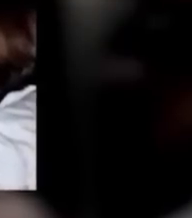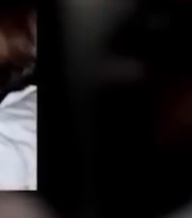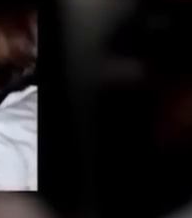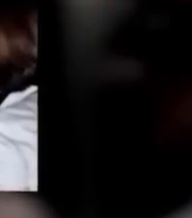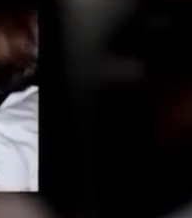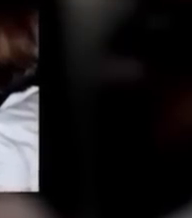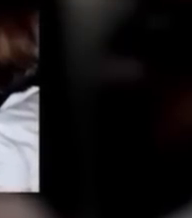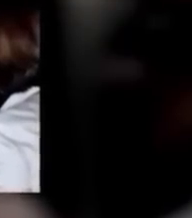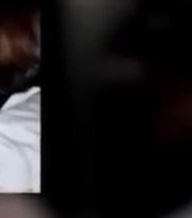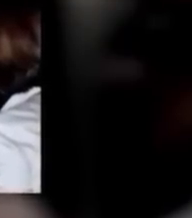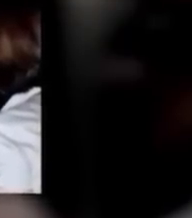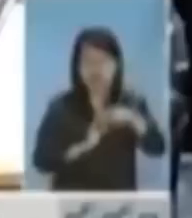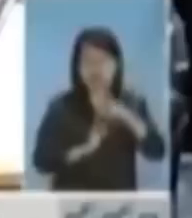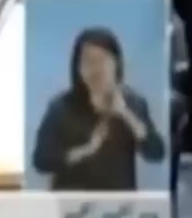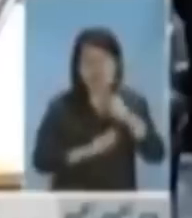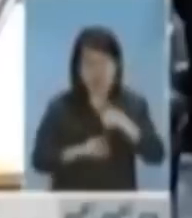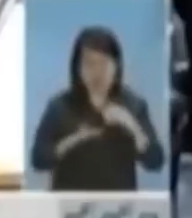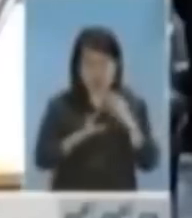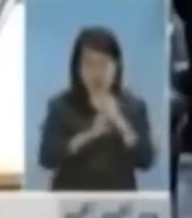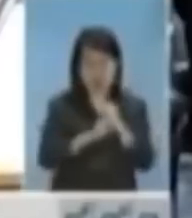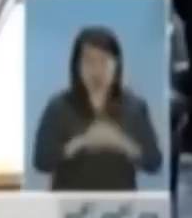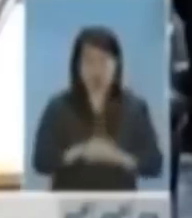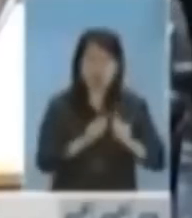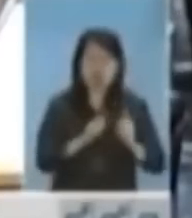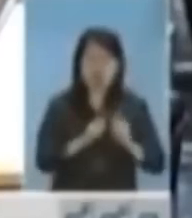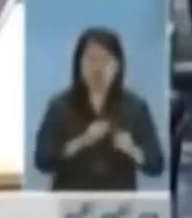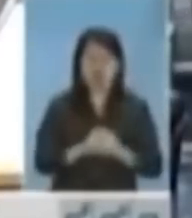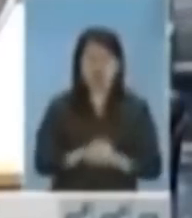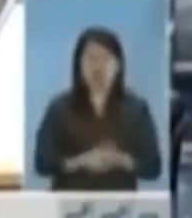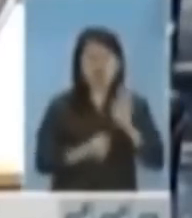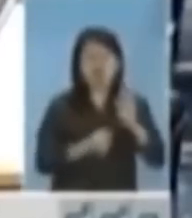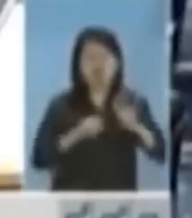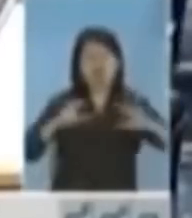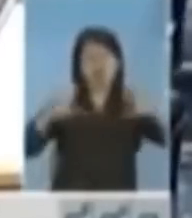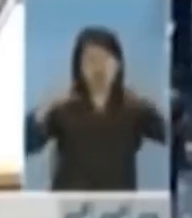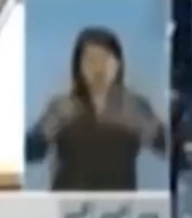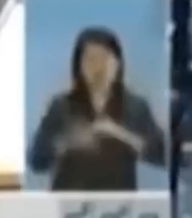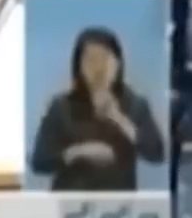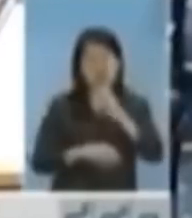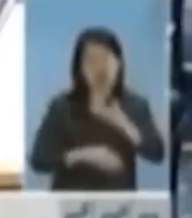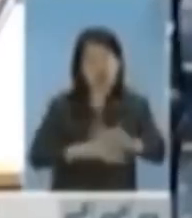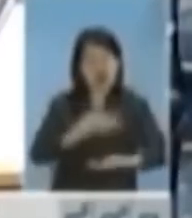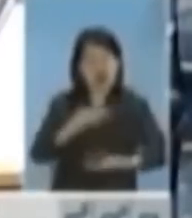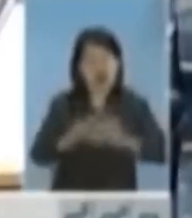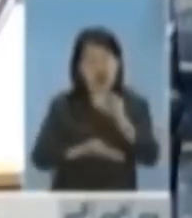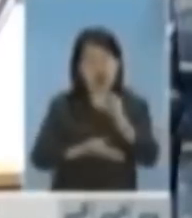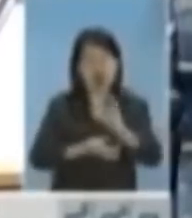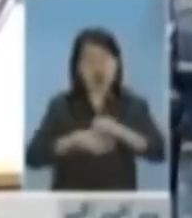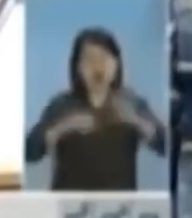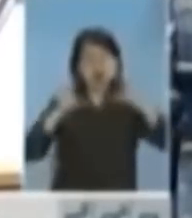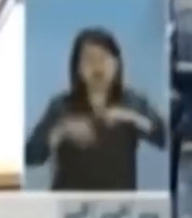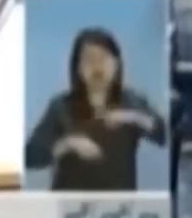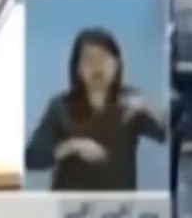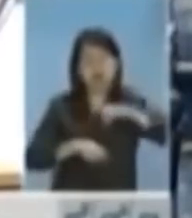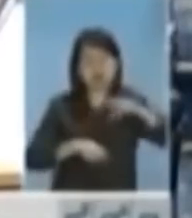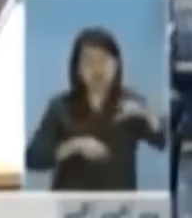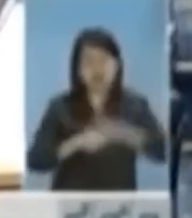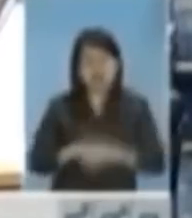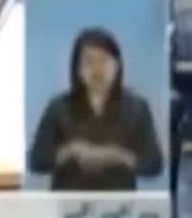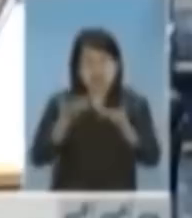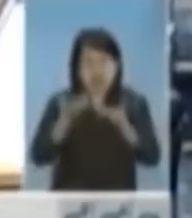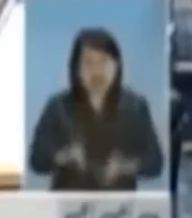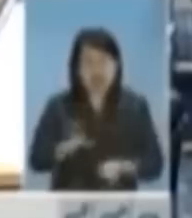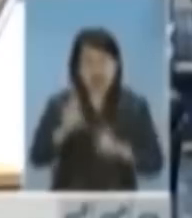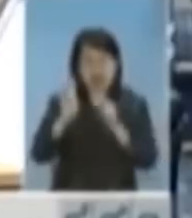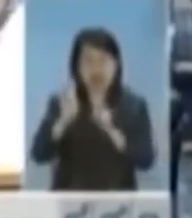าวเนี่ยมีโอกาสทุจริตได้ง่ายมากสิ่งที่เกิดขึ้นมาทั้งหมดที่รัฐบาลอ้างขายข้าว G2G 7.32 ล้านตันส่งออก